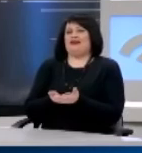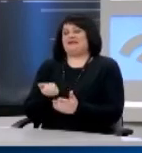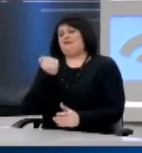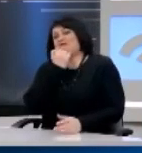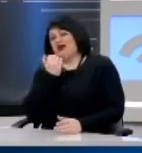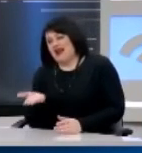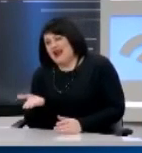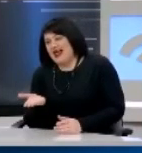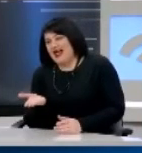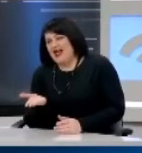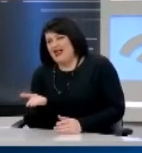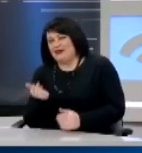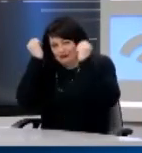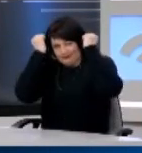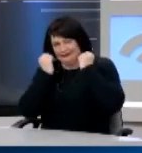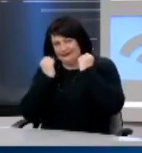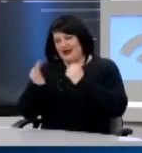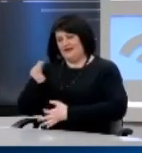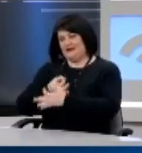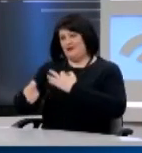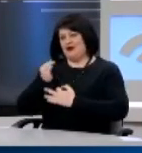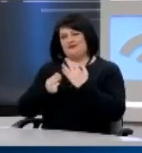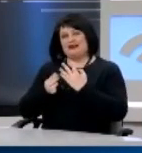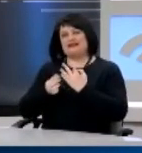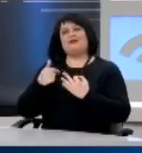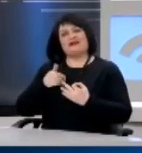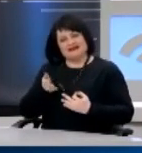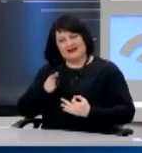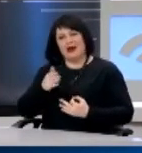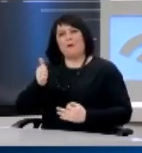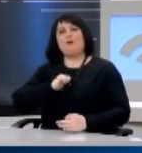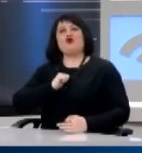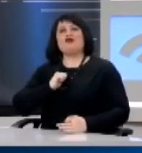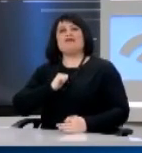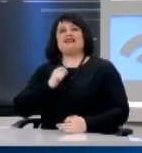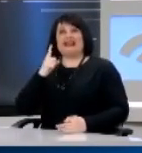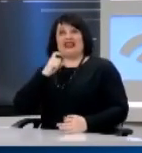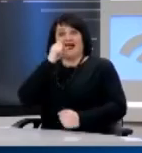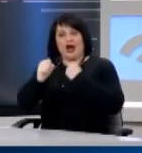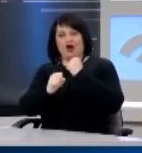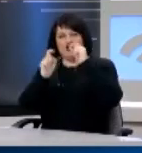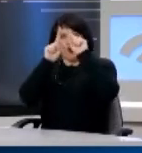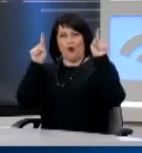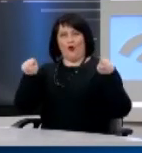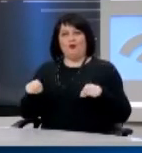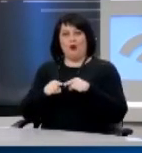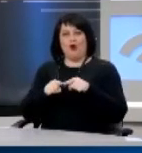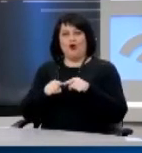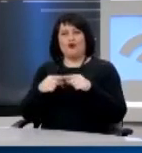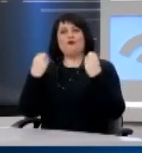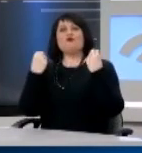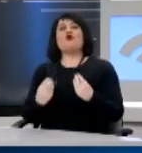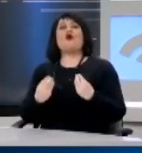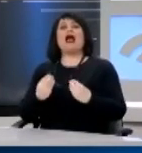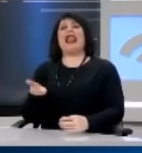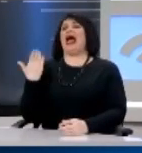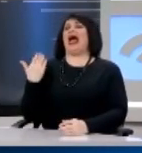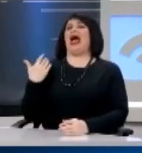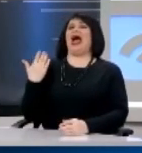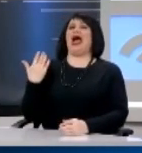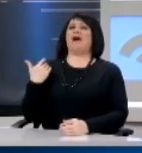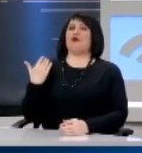δεκαετές ομόλογο, με πολύ καλύτερους όρους από τους όρους που είχε βγει την τελευταία φορά πριν από την κρίση. Οι προσφορές είναι σε